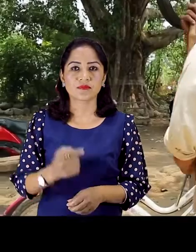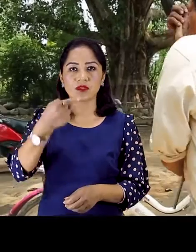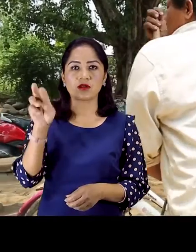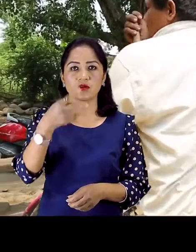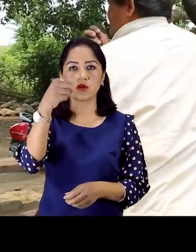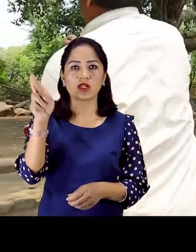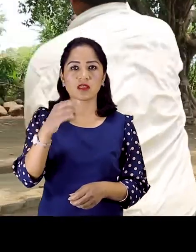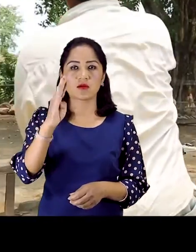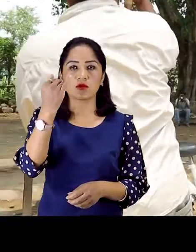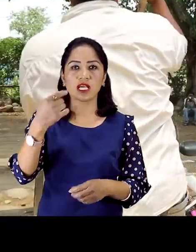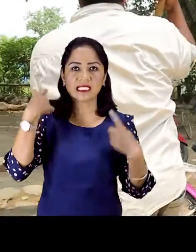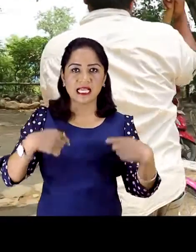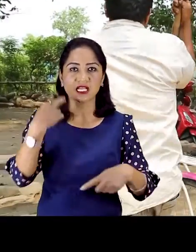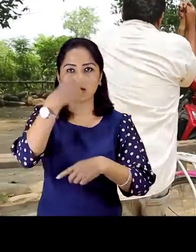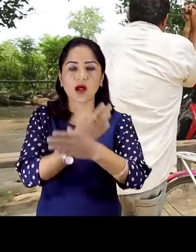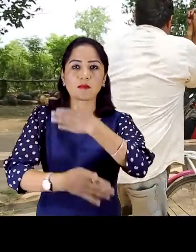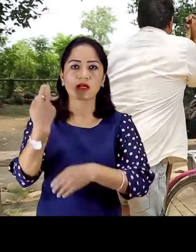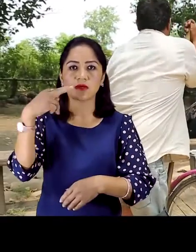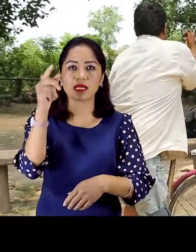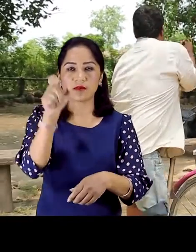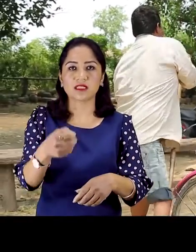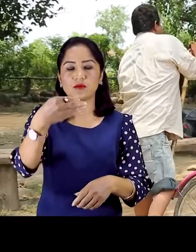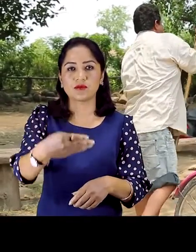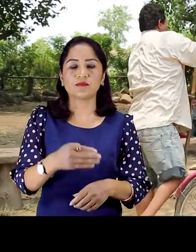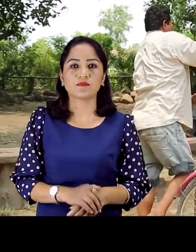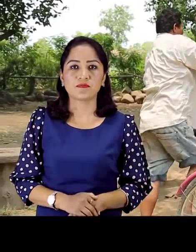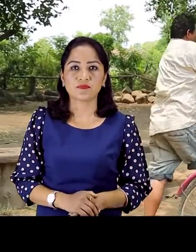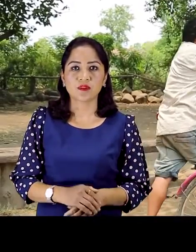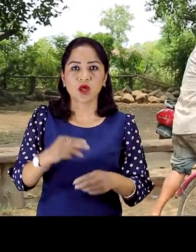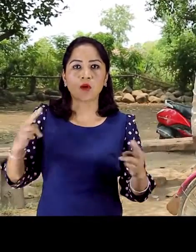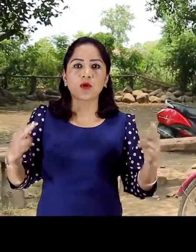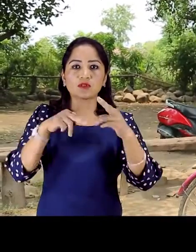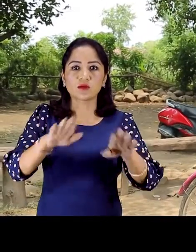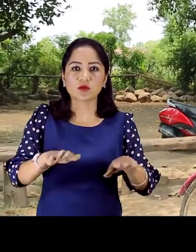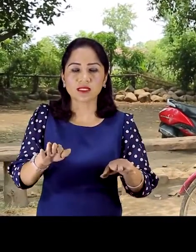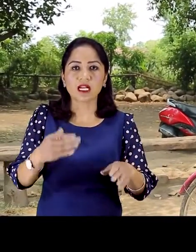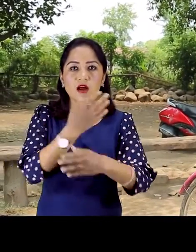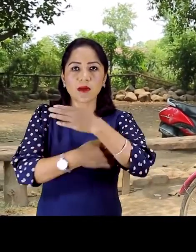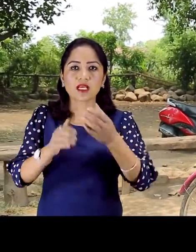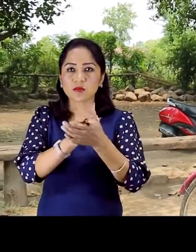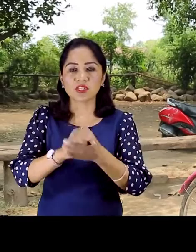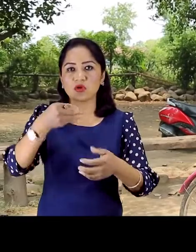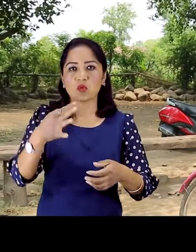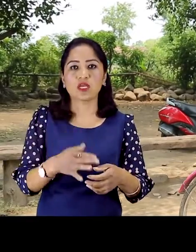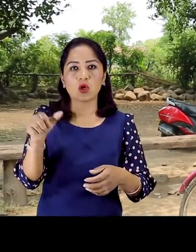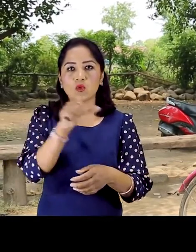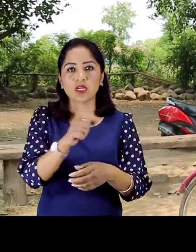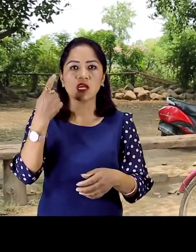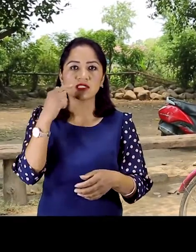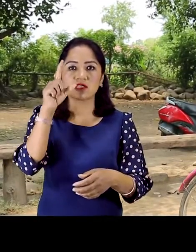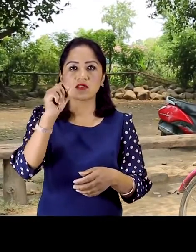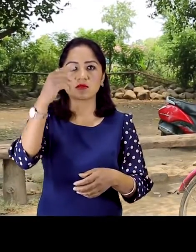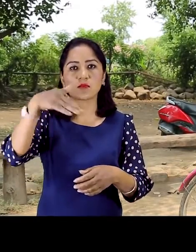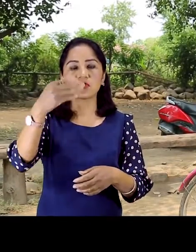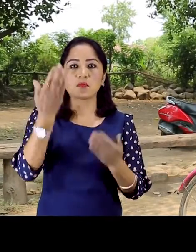नरेंद्र बोहरा सारेरिक रूपमा अपांगता भयका ब्यक्ति हुन। भौतिक पुर्वाधार अपांगता मैत्री नहुदा उनले